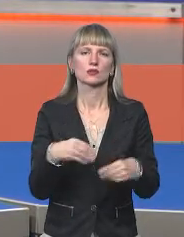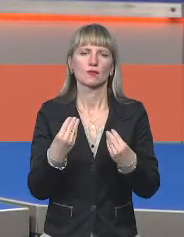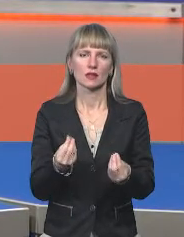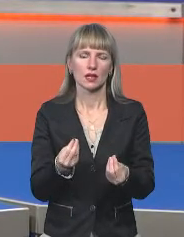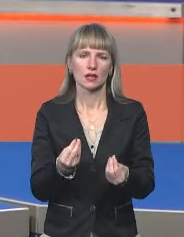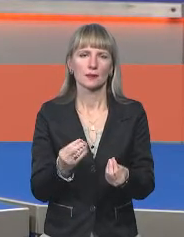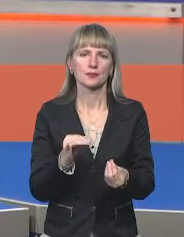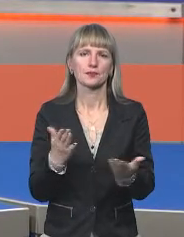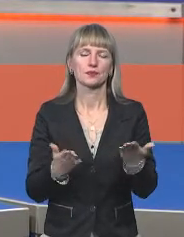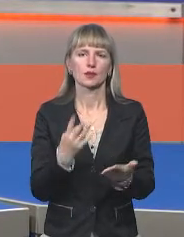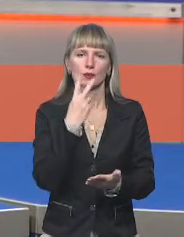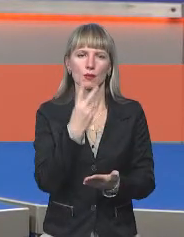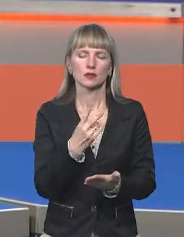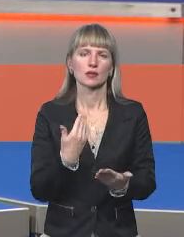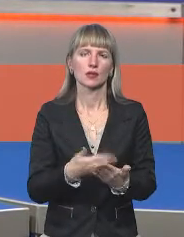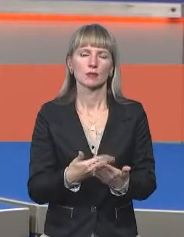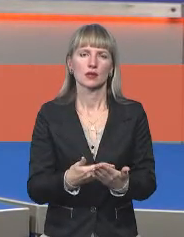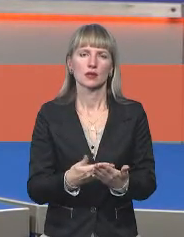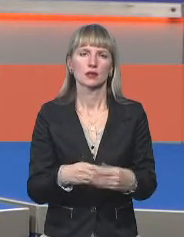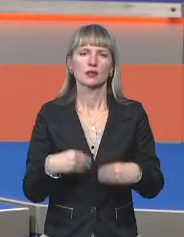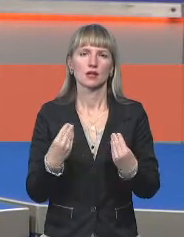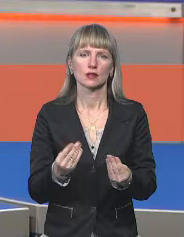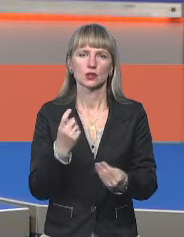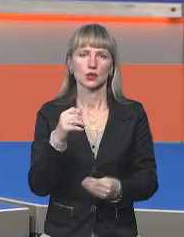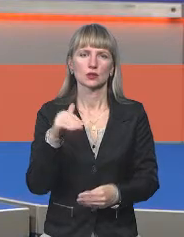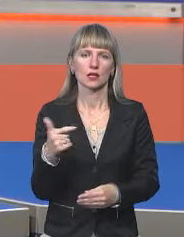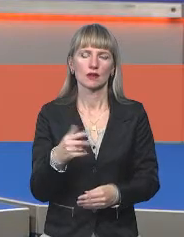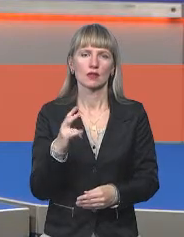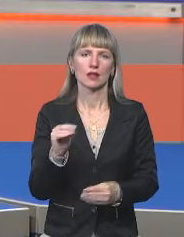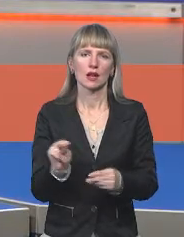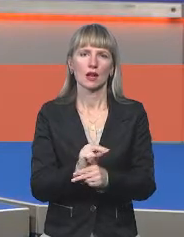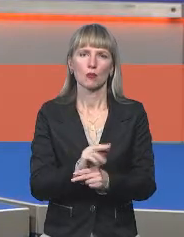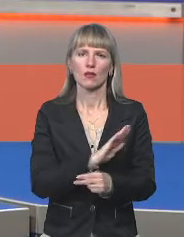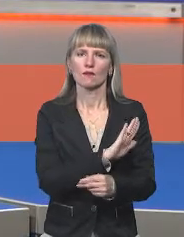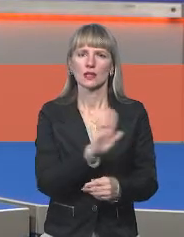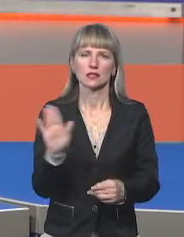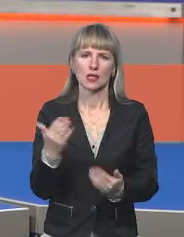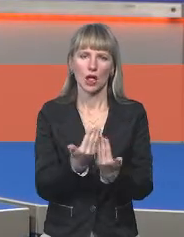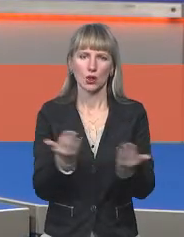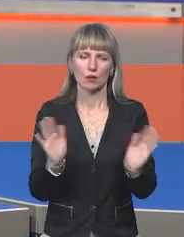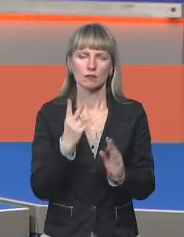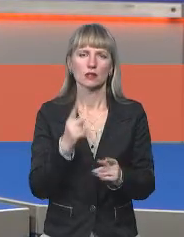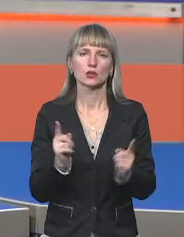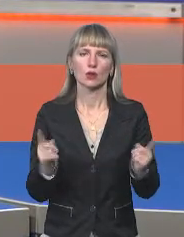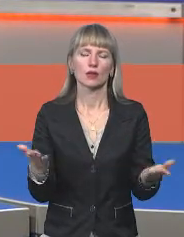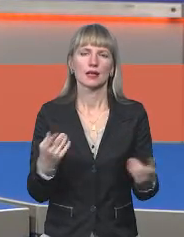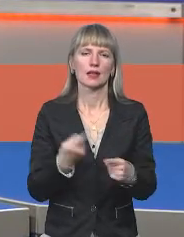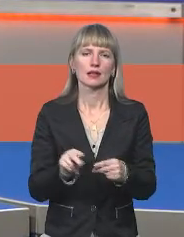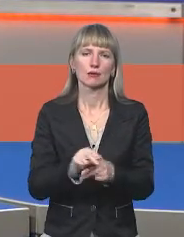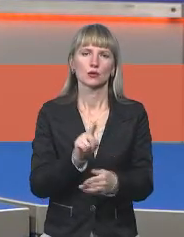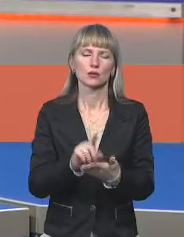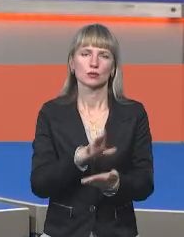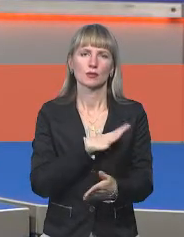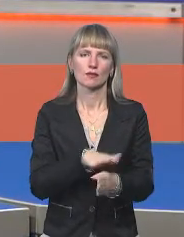і якщо ви там побачили, наприклад, виділено 100 тисяч гривень на ремонт фасаду. І ви бачите строки, коли цей ремонт мав